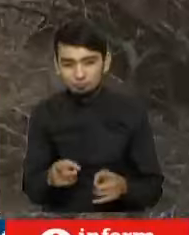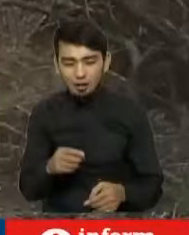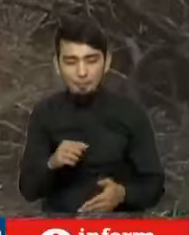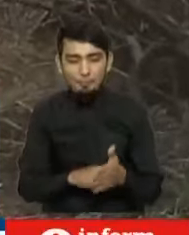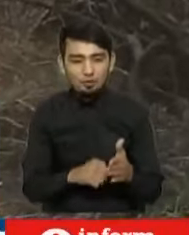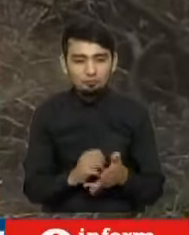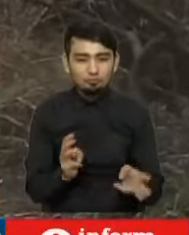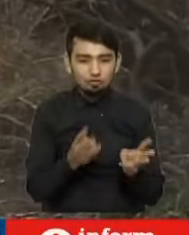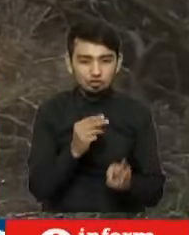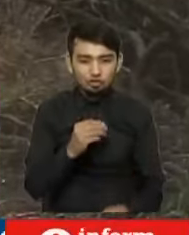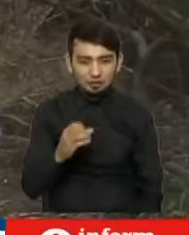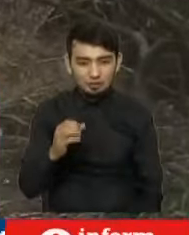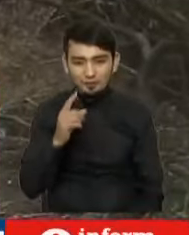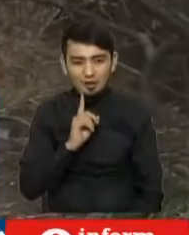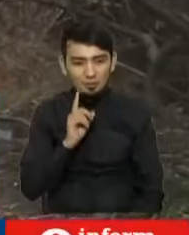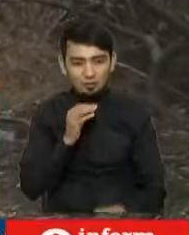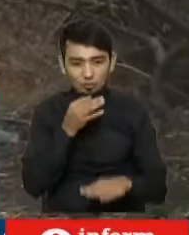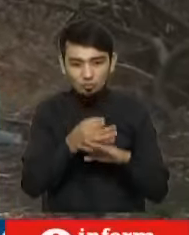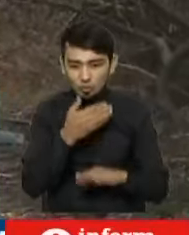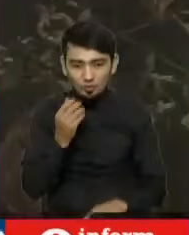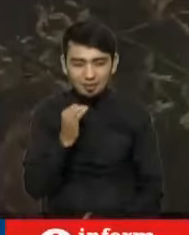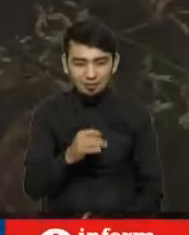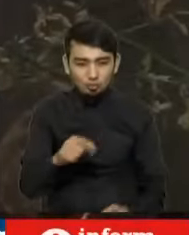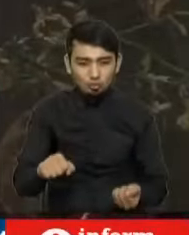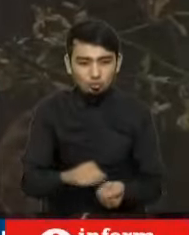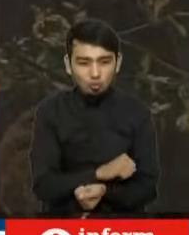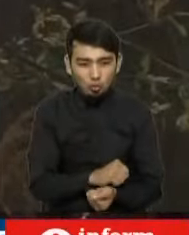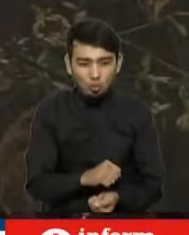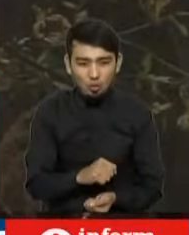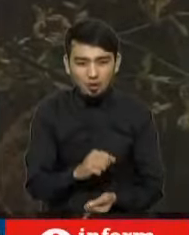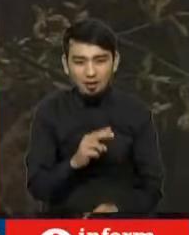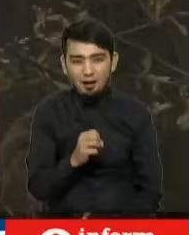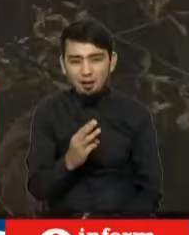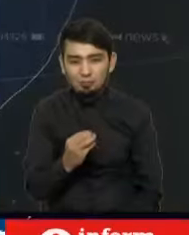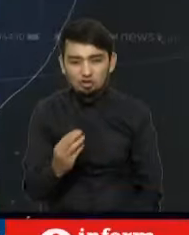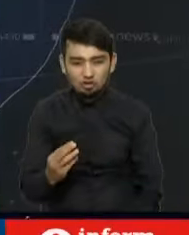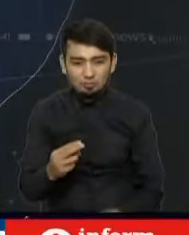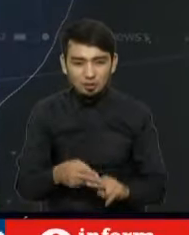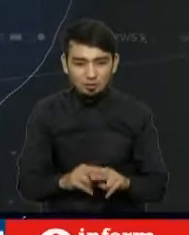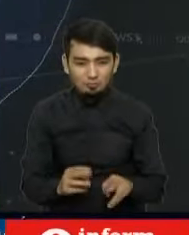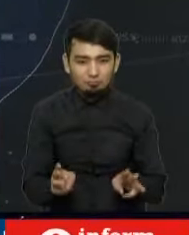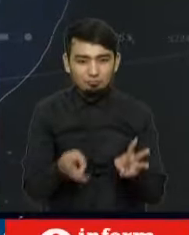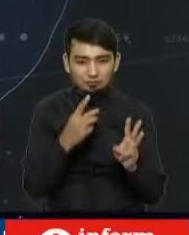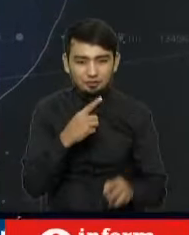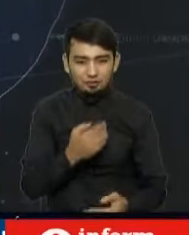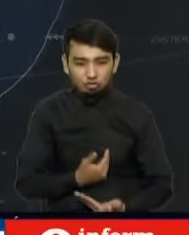не сообщают, но жители уверены, возник он из-за сухого камыша.